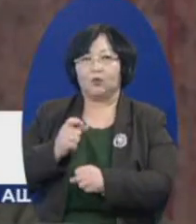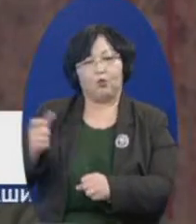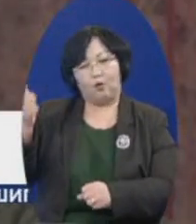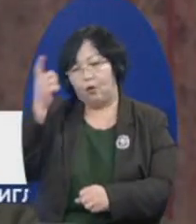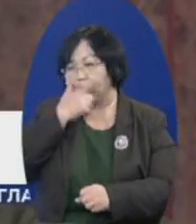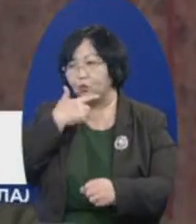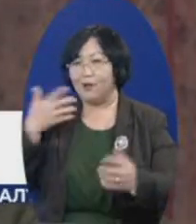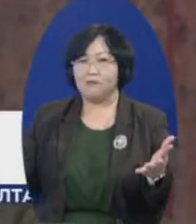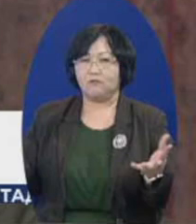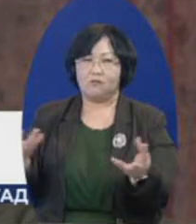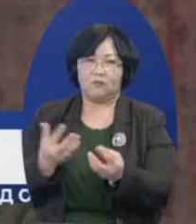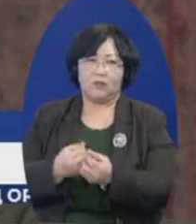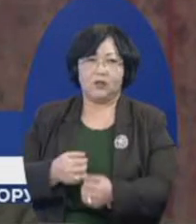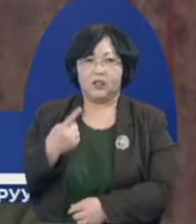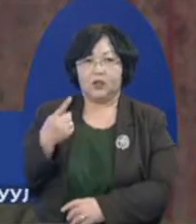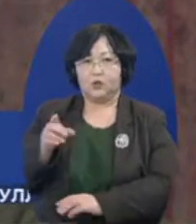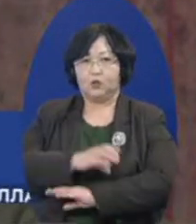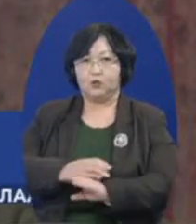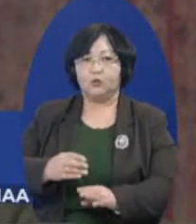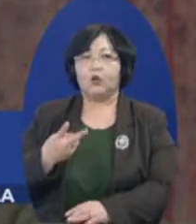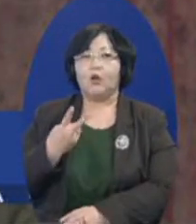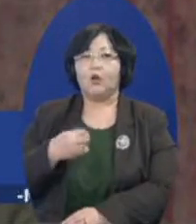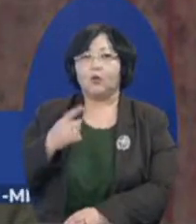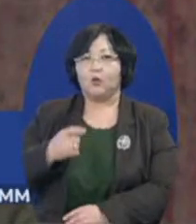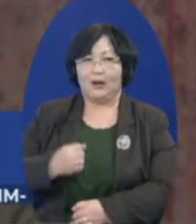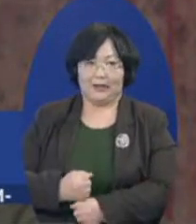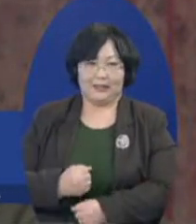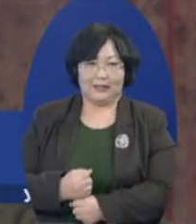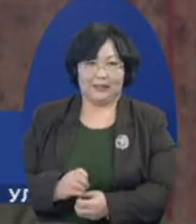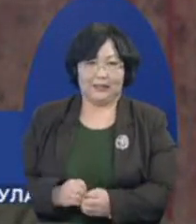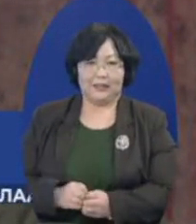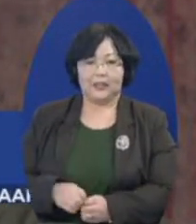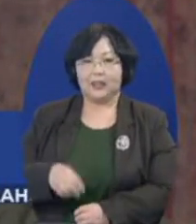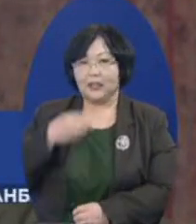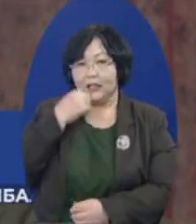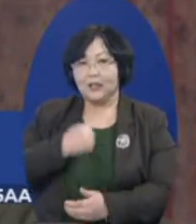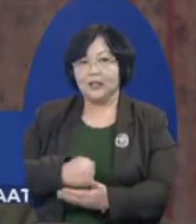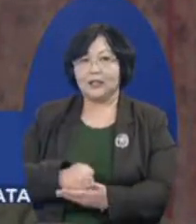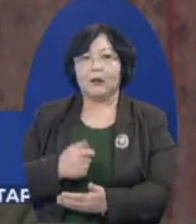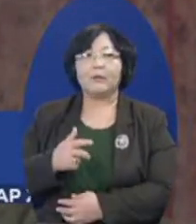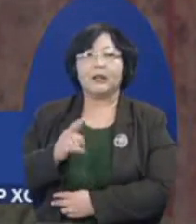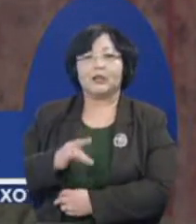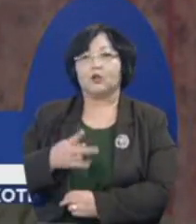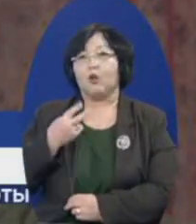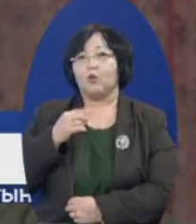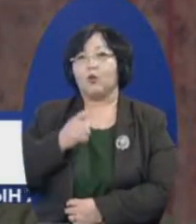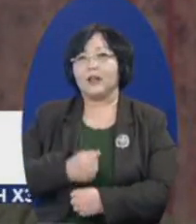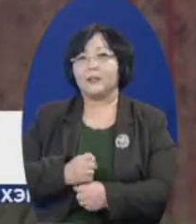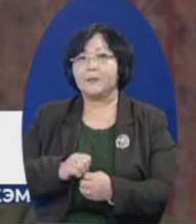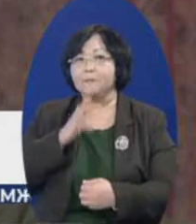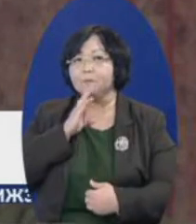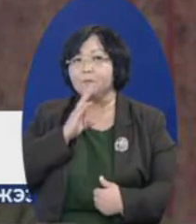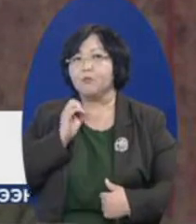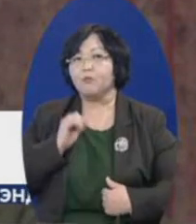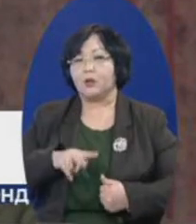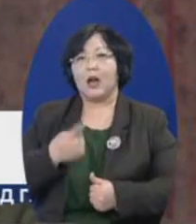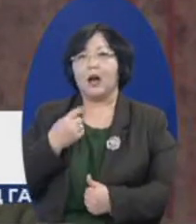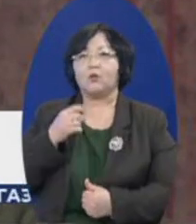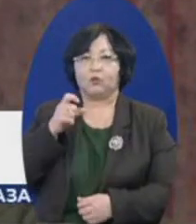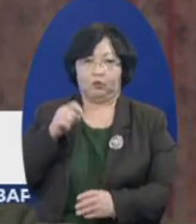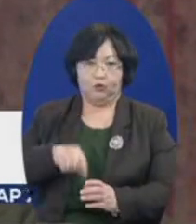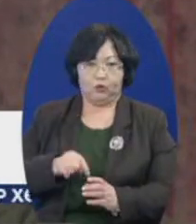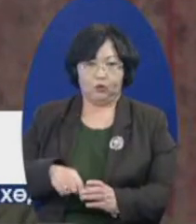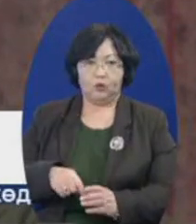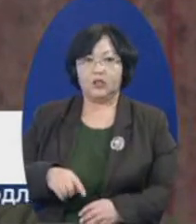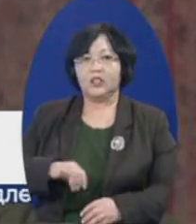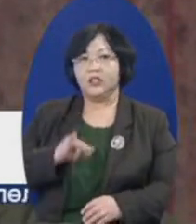гэж хэлэх нэг 20 үнэтэй ажиллах одоо тамгын газар гэдэг хэлбэл 20 үнэтэй ажиллая гэж ажиллая. 10 үнэтэй байх жишээтэй. За бусдын яасан гэхэлээр